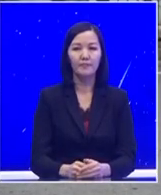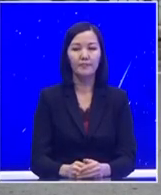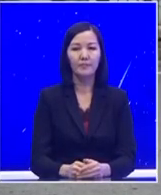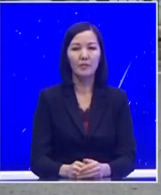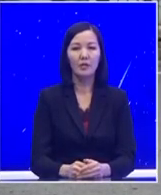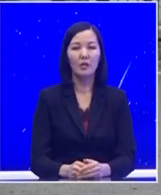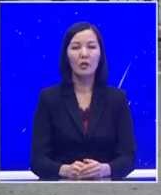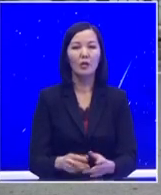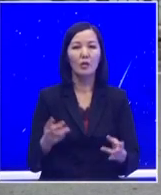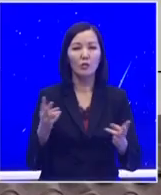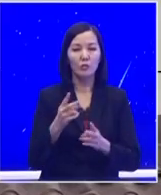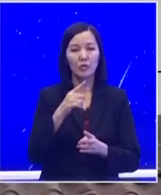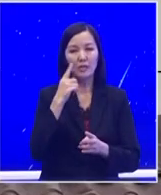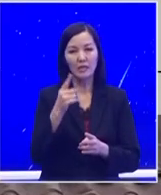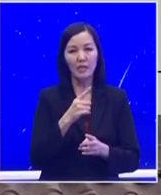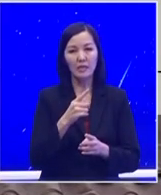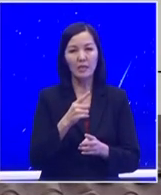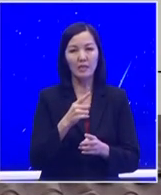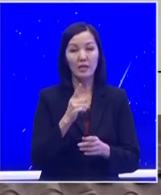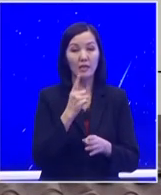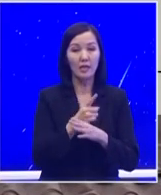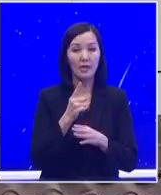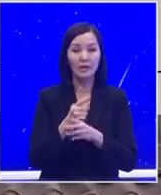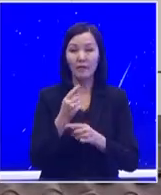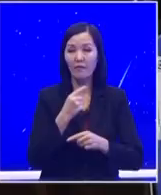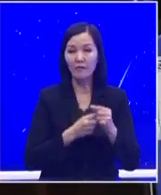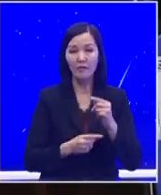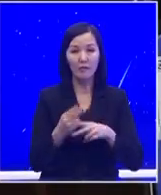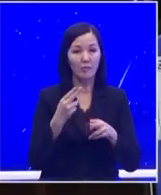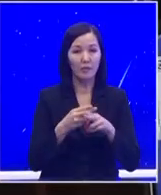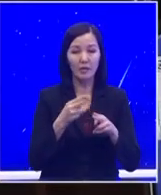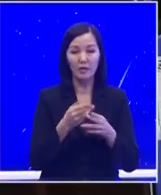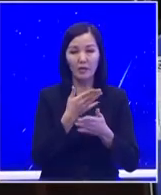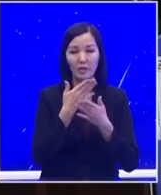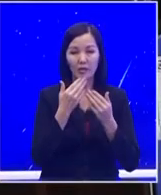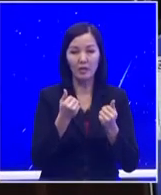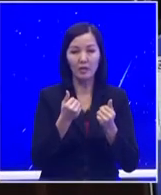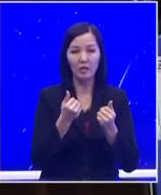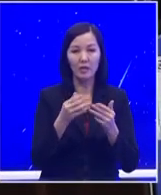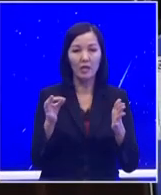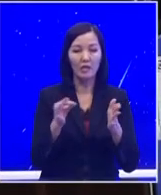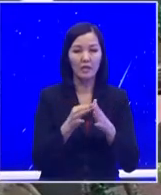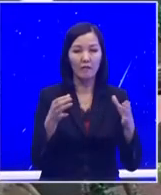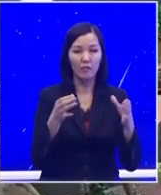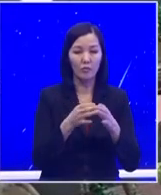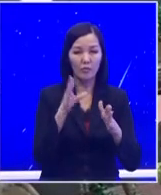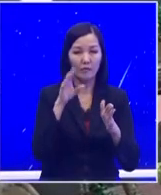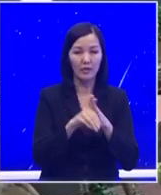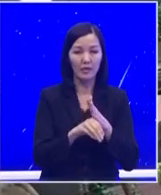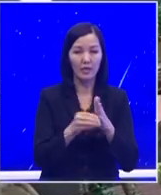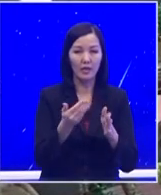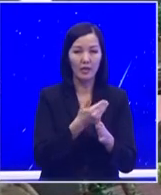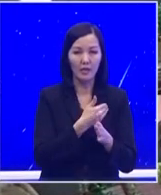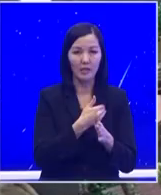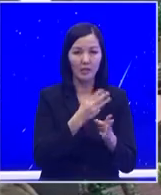Стоит отметить, что отсутствие квоты не ограничивает возвращение репатриантов в Казахстан. Они относятся к целевым группам населения и имеют